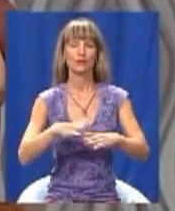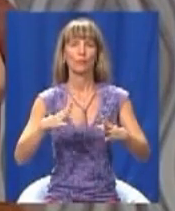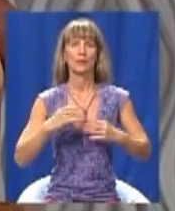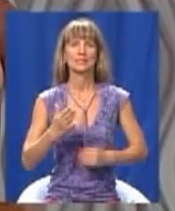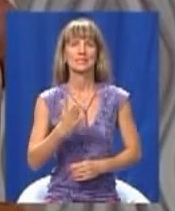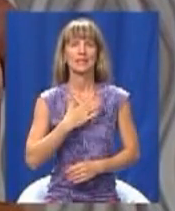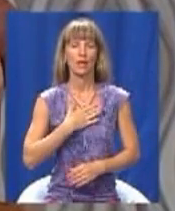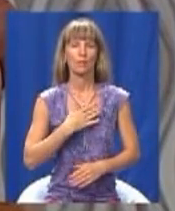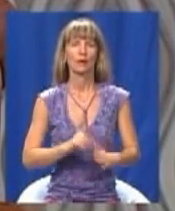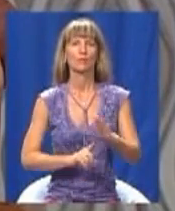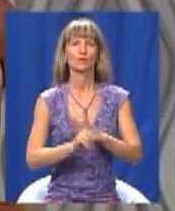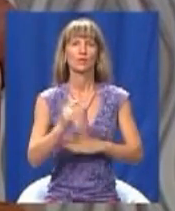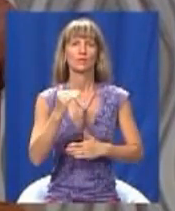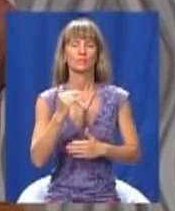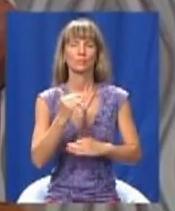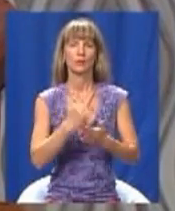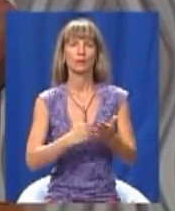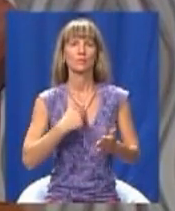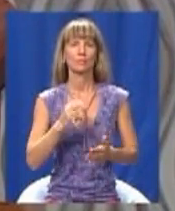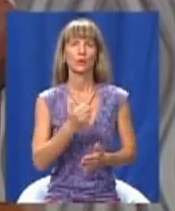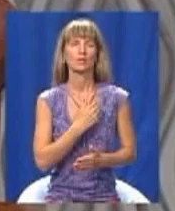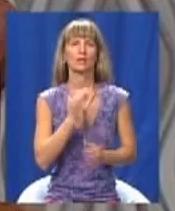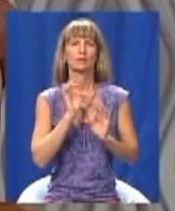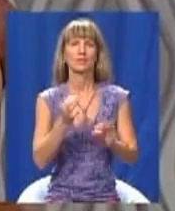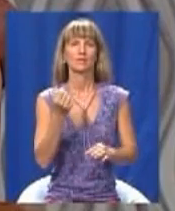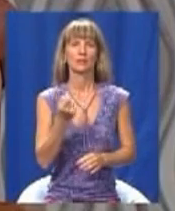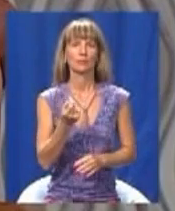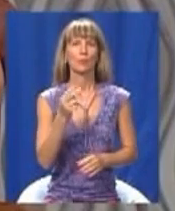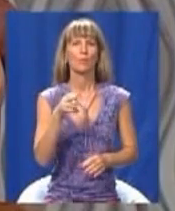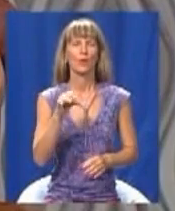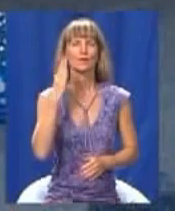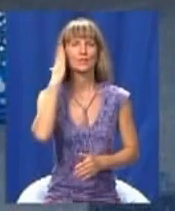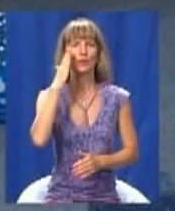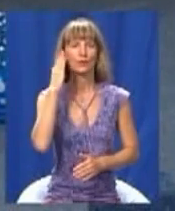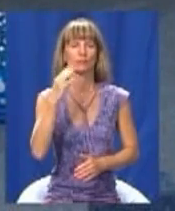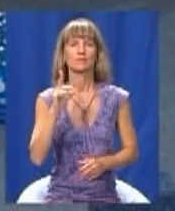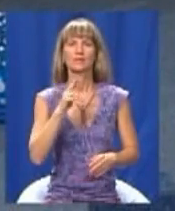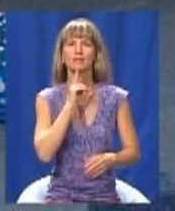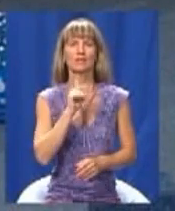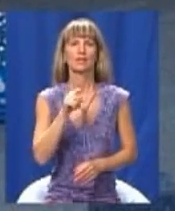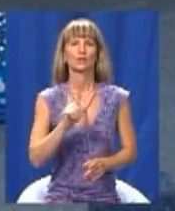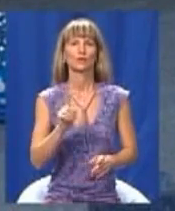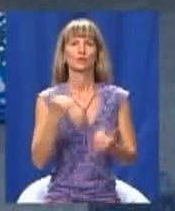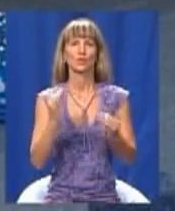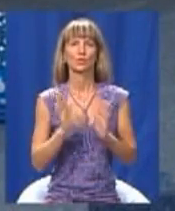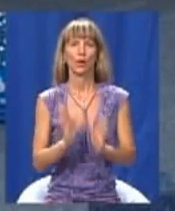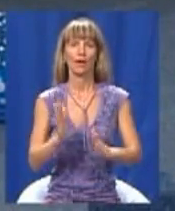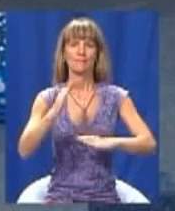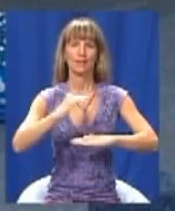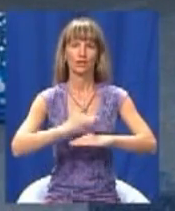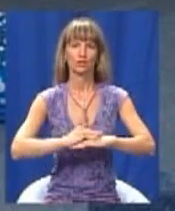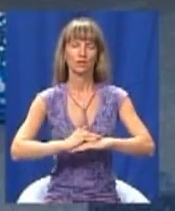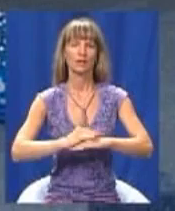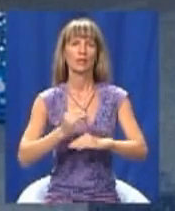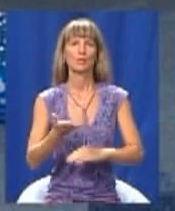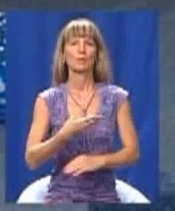с нами. На початку передачи мне хотелось бы рассказать трохи про сновидіння. Незважаючи на то, что сейчас только вечер,